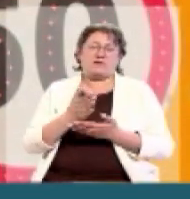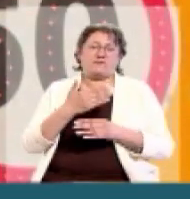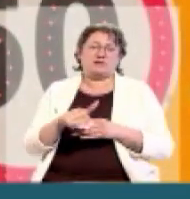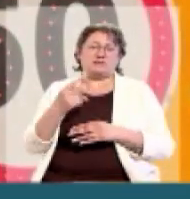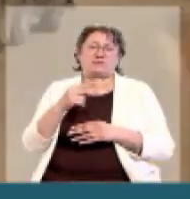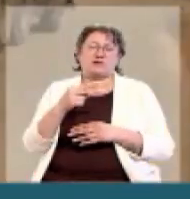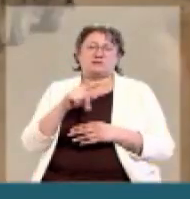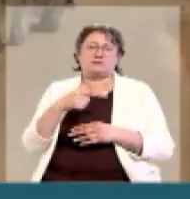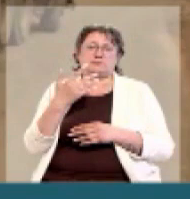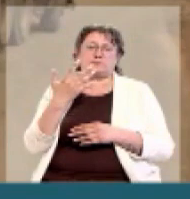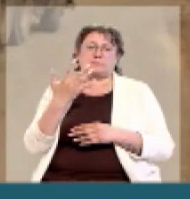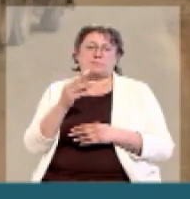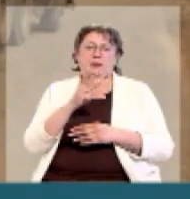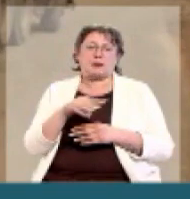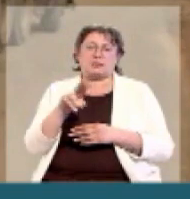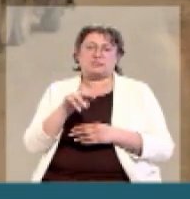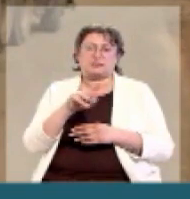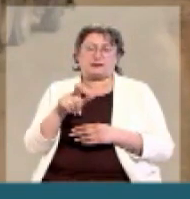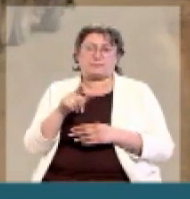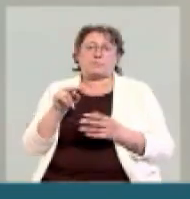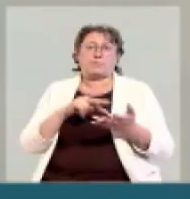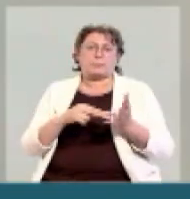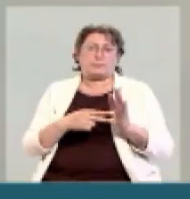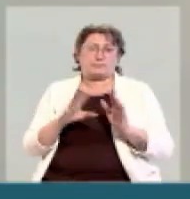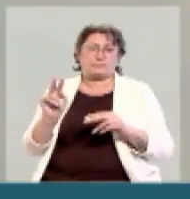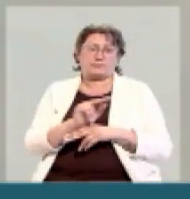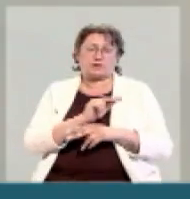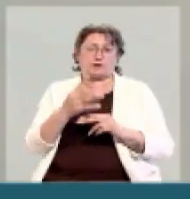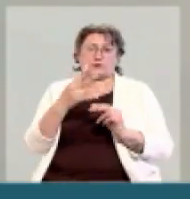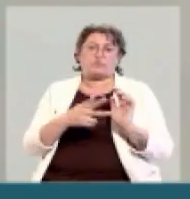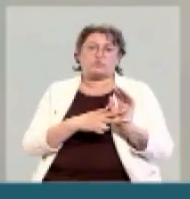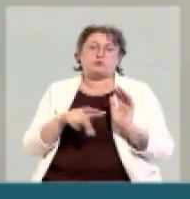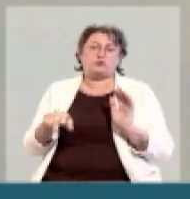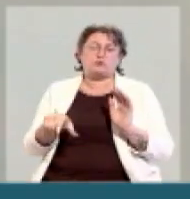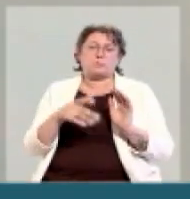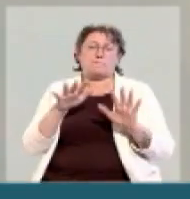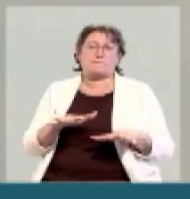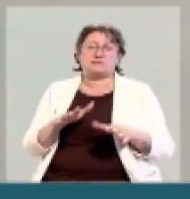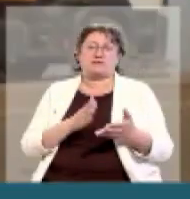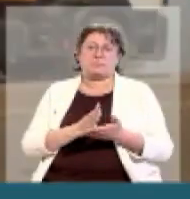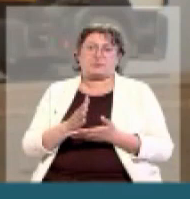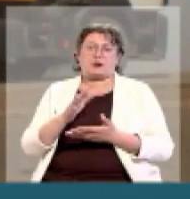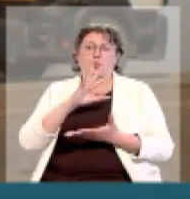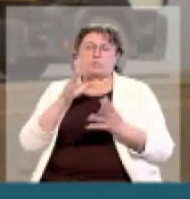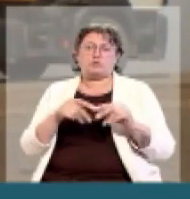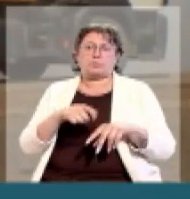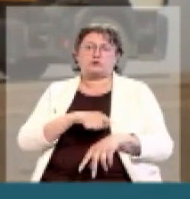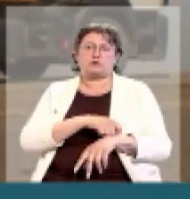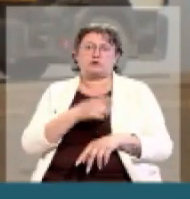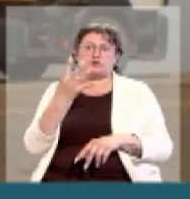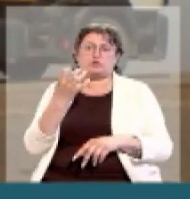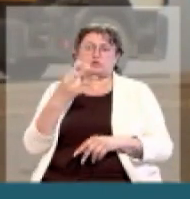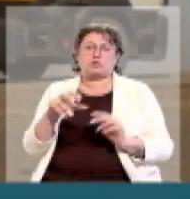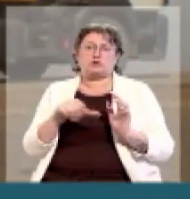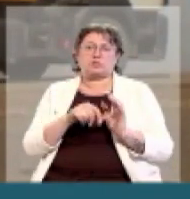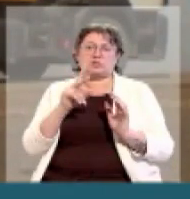выделено 20,5 миллиардов тенге. В планах отремонтировать 48 участков автодорог местного значения общей протяженностью